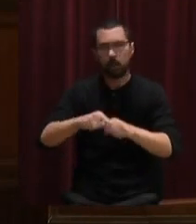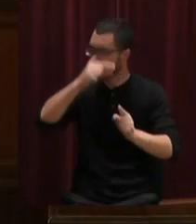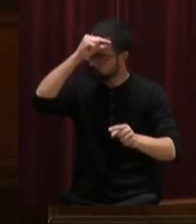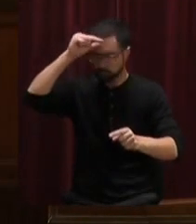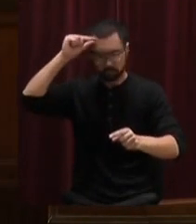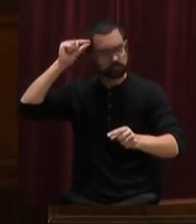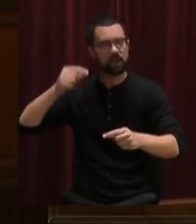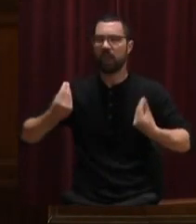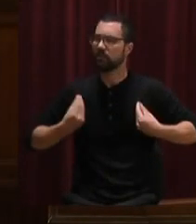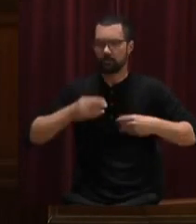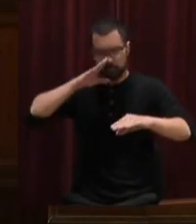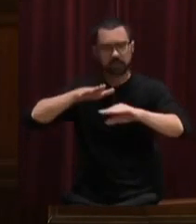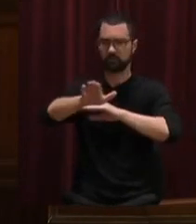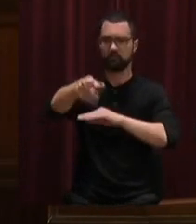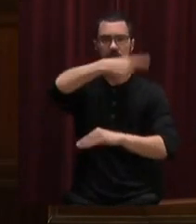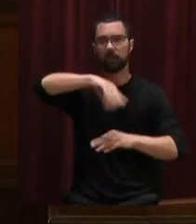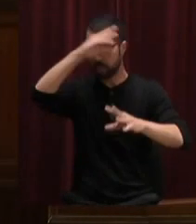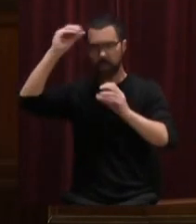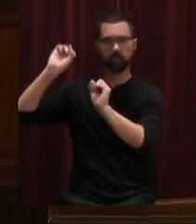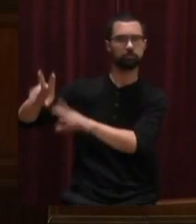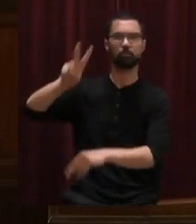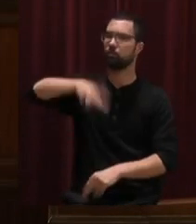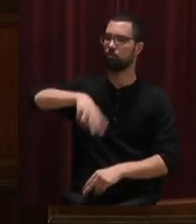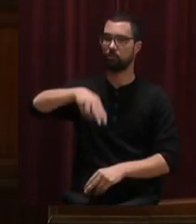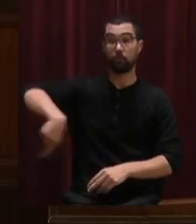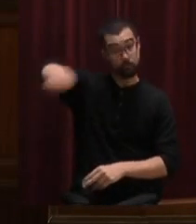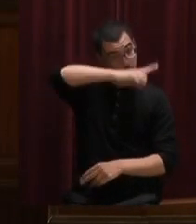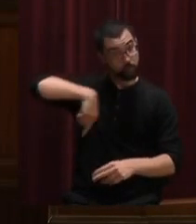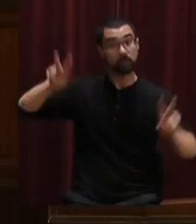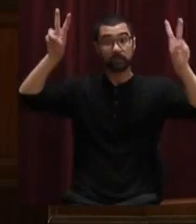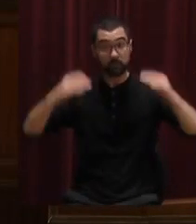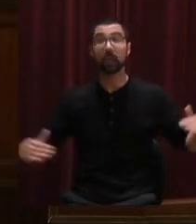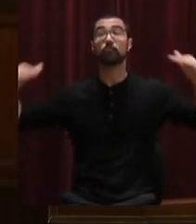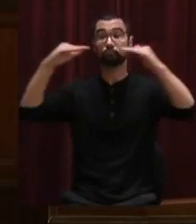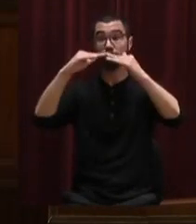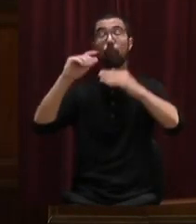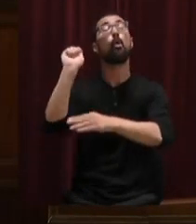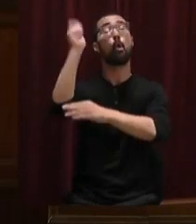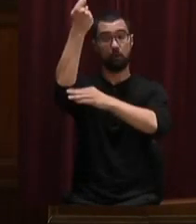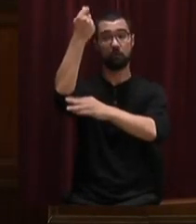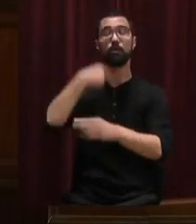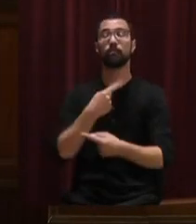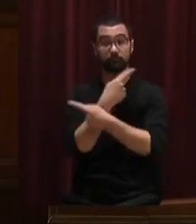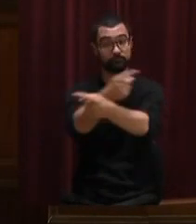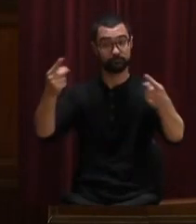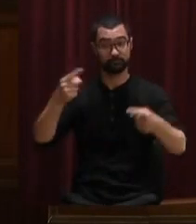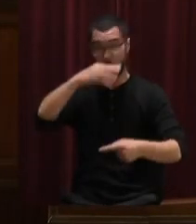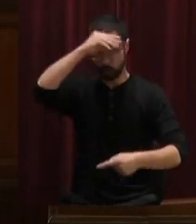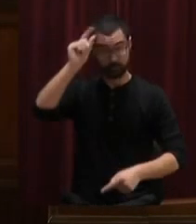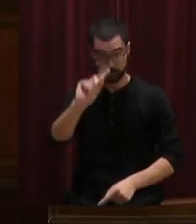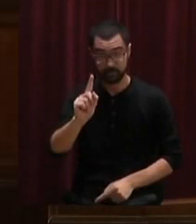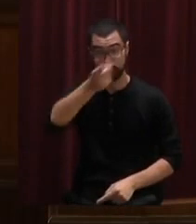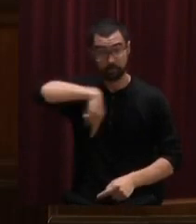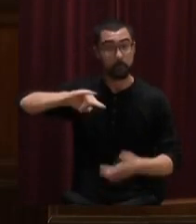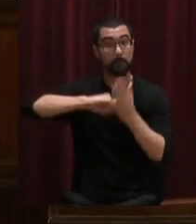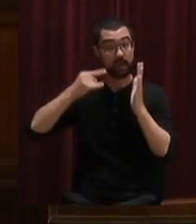conjunt d'aquesta societat. Hem fet grans coses junts en matèria d'igualtat, No fa falta que els recordi la unitat d'acció a l'hora